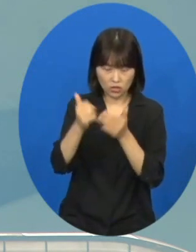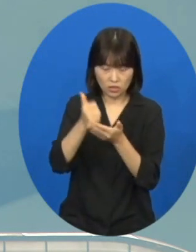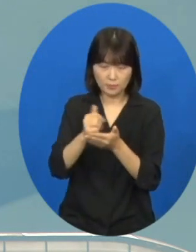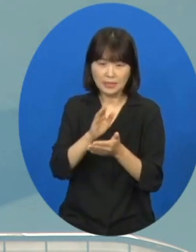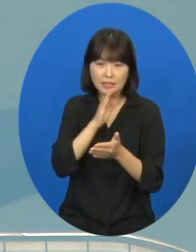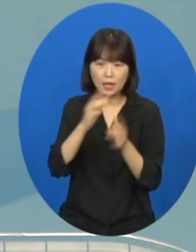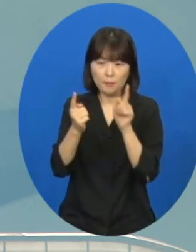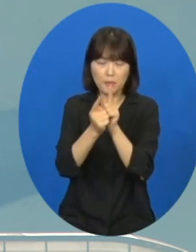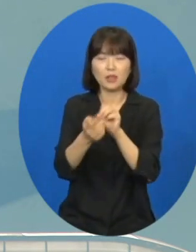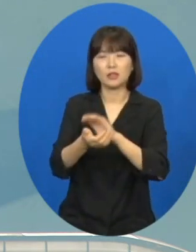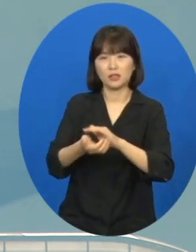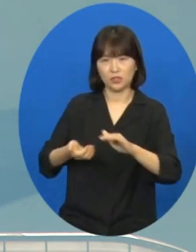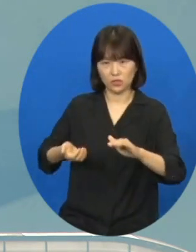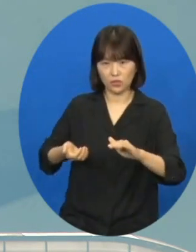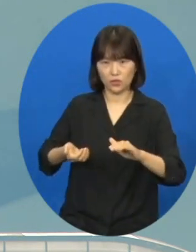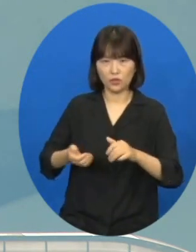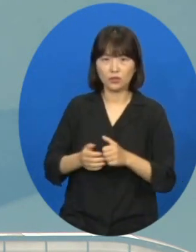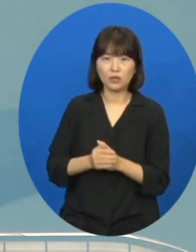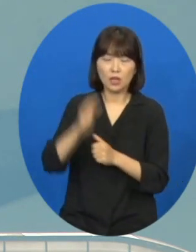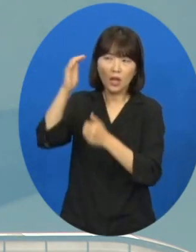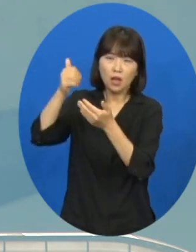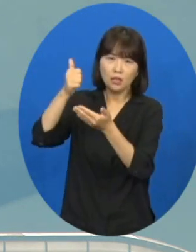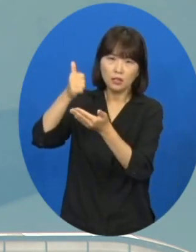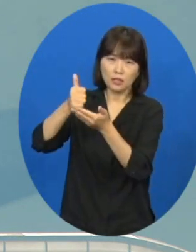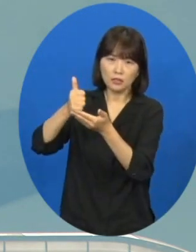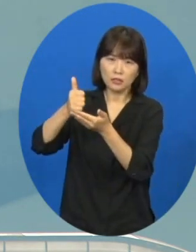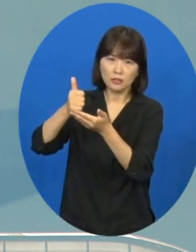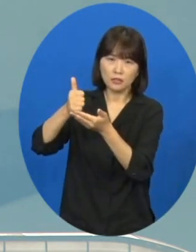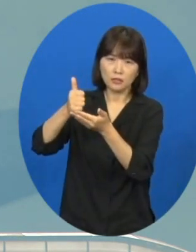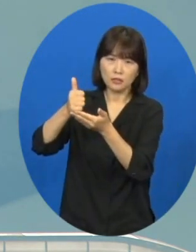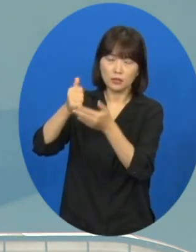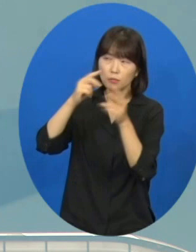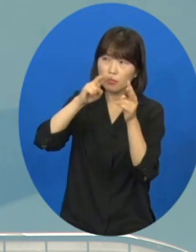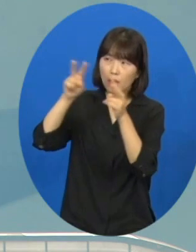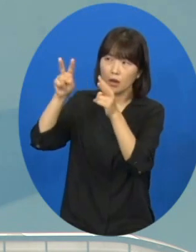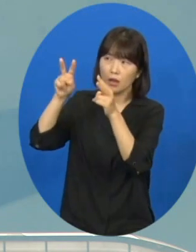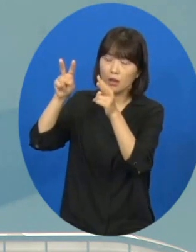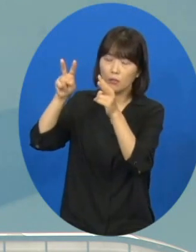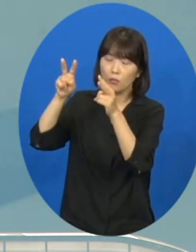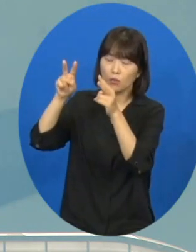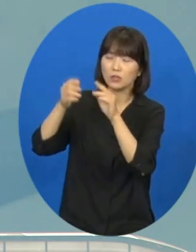전에는, 하나님을 실제로 눈이 열려서 바라보기 전에는